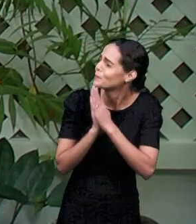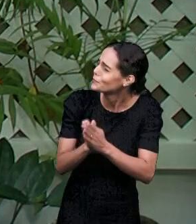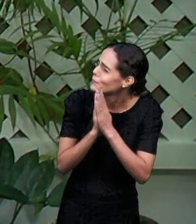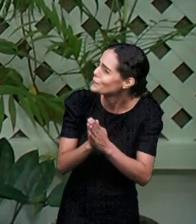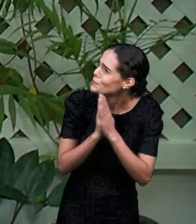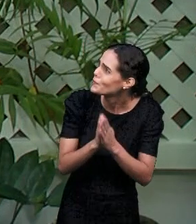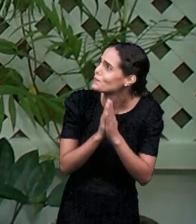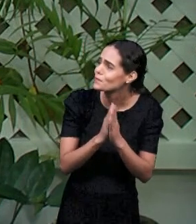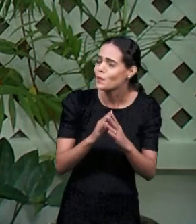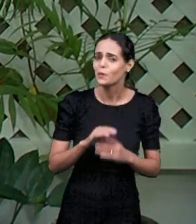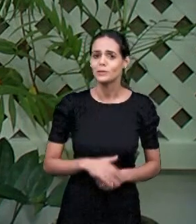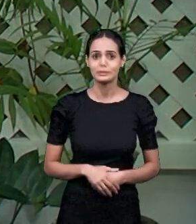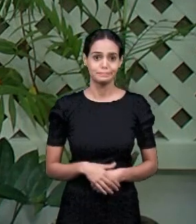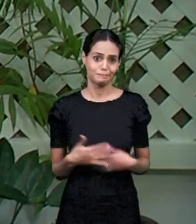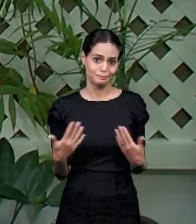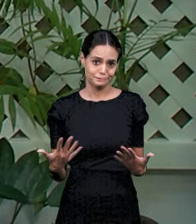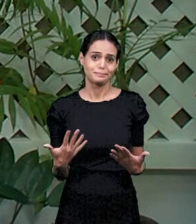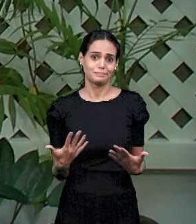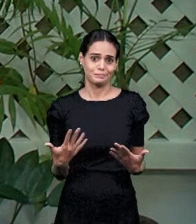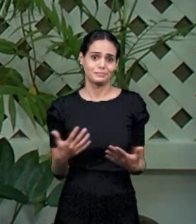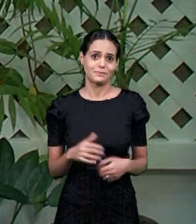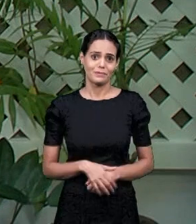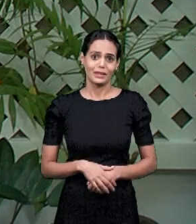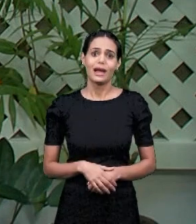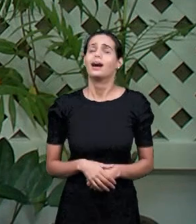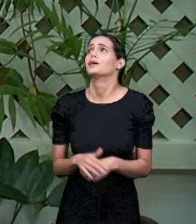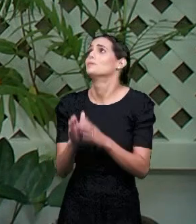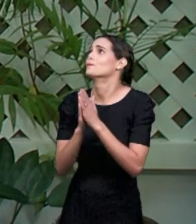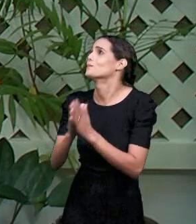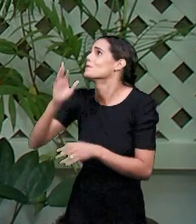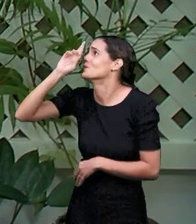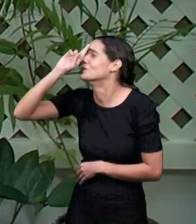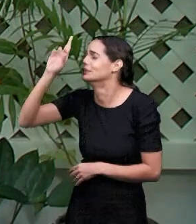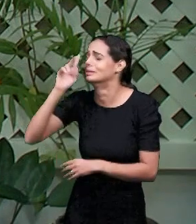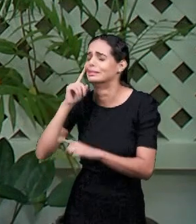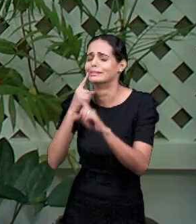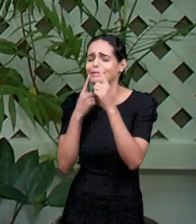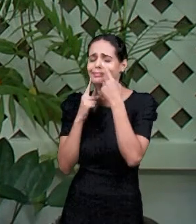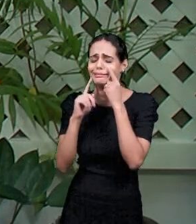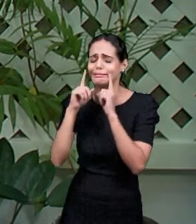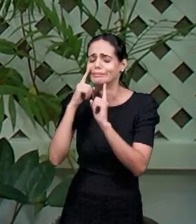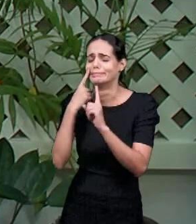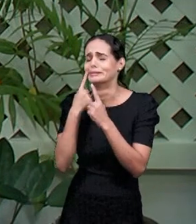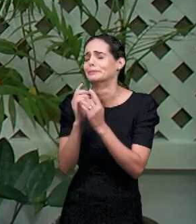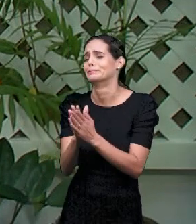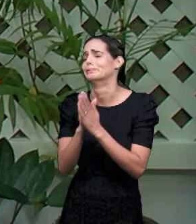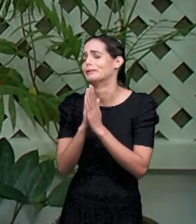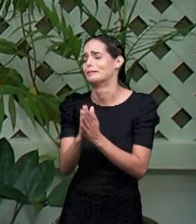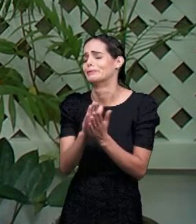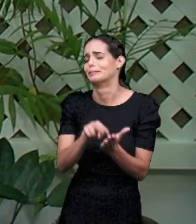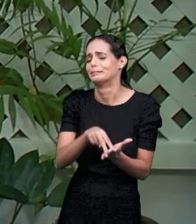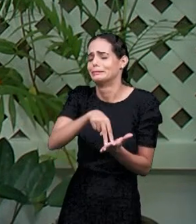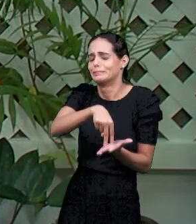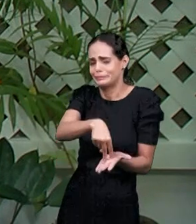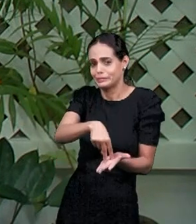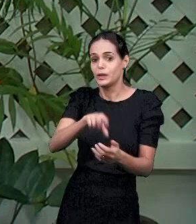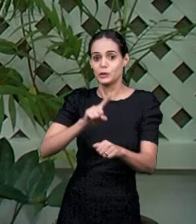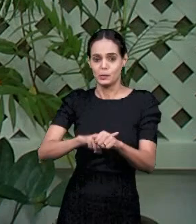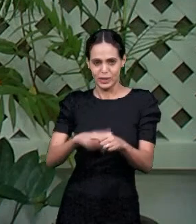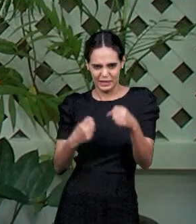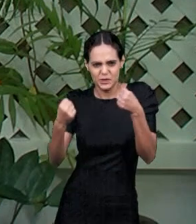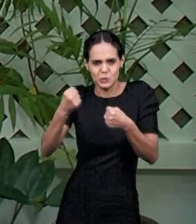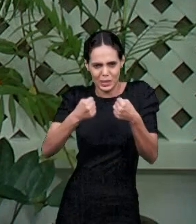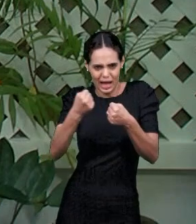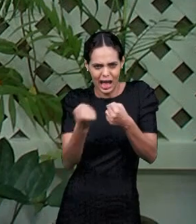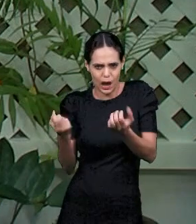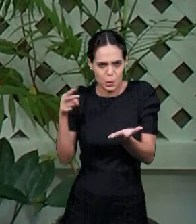avec la voiture. Il portait l'enfant pleurant, disant, Seigneur, ressuscite mon fils. Quand il était en train de